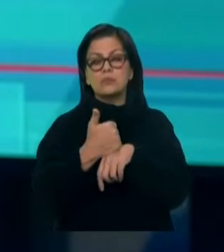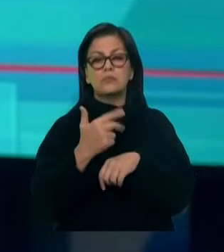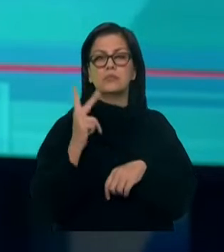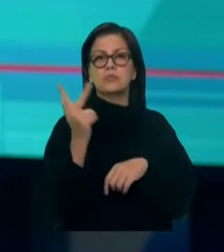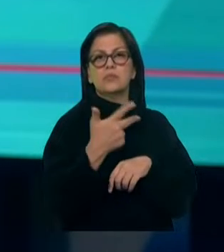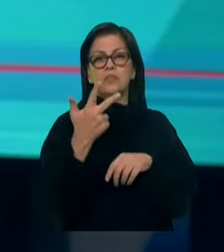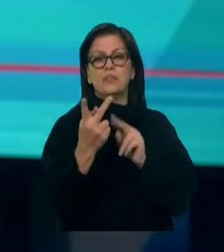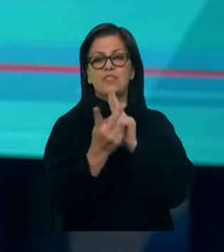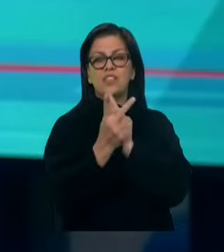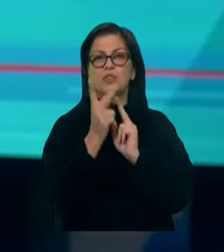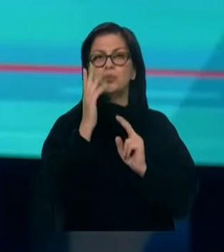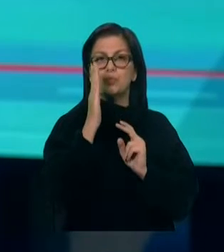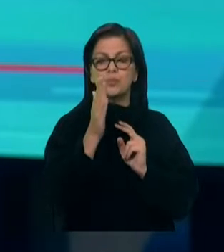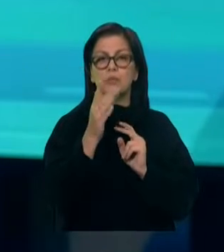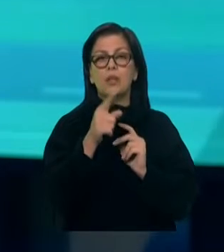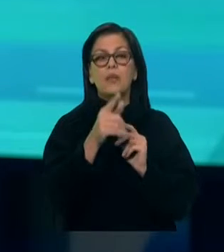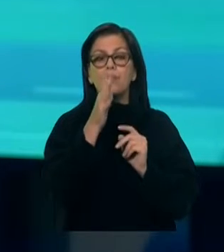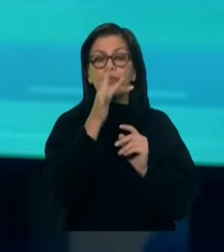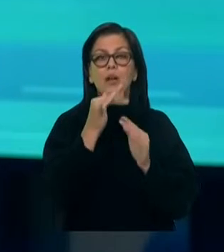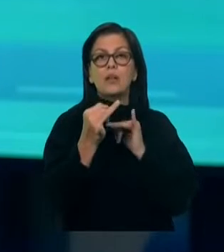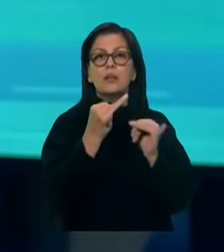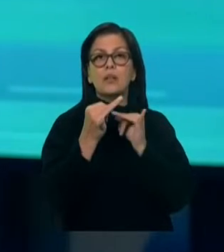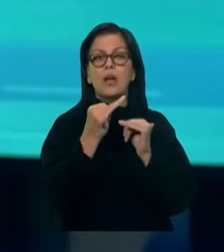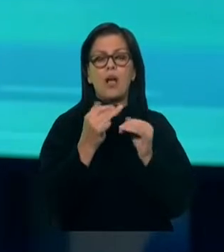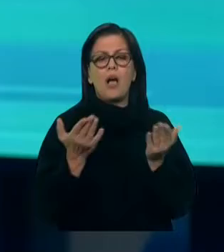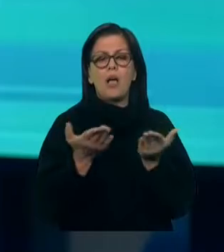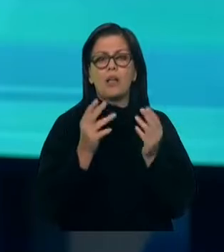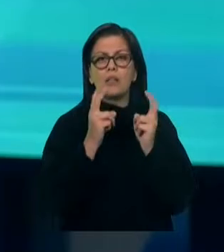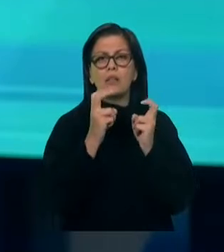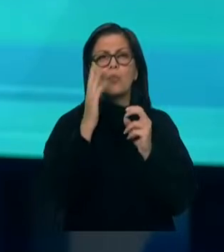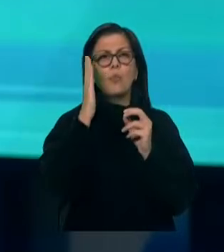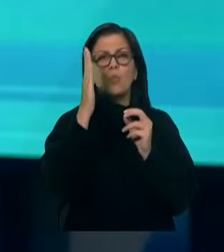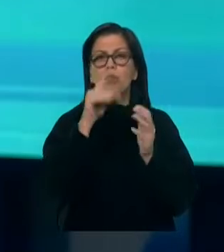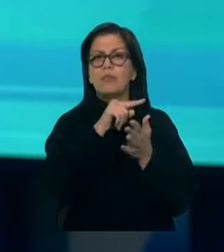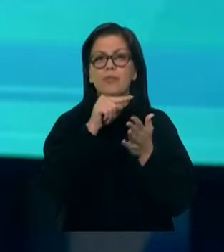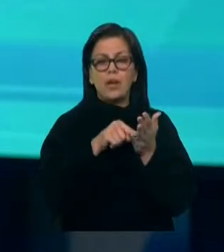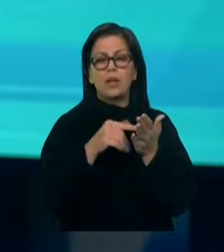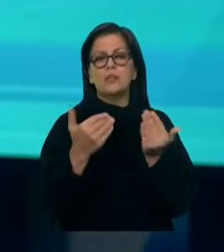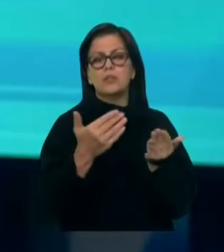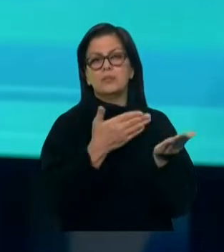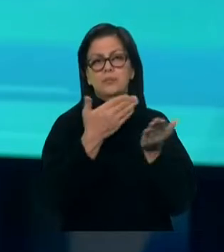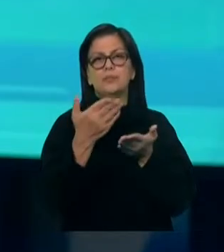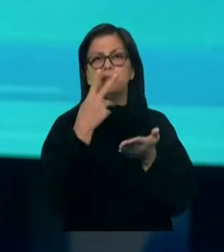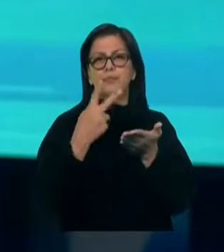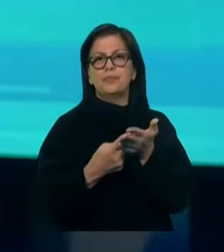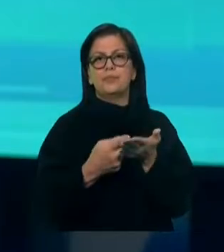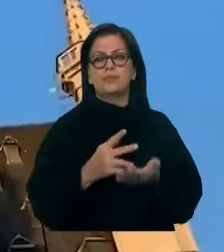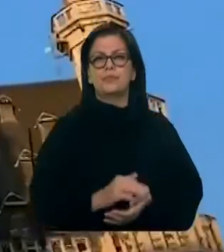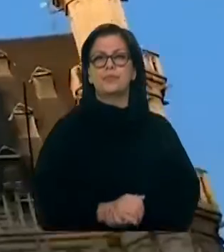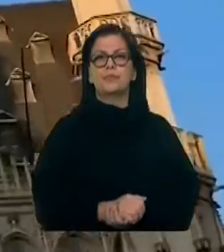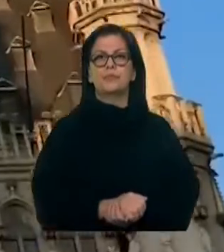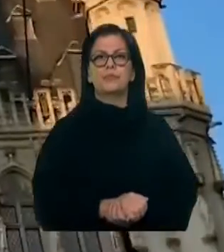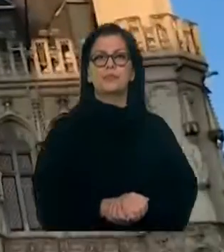tərəfli görüş keçiriləcək. Danışıqlar prosesində hansı məsələlər müzakirə edilə bilər, sujetimizdən biləcəksiniz.